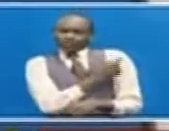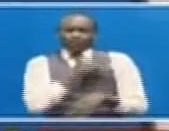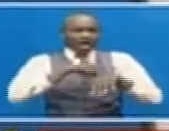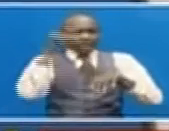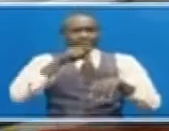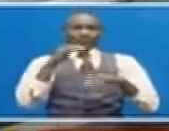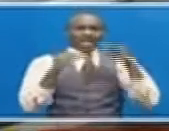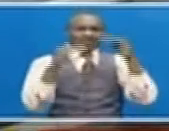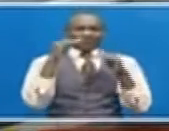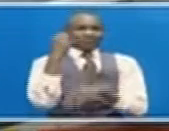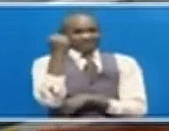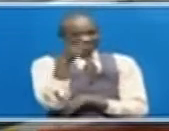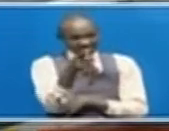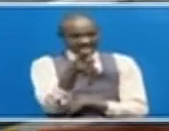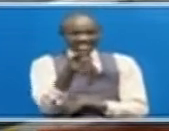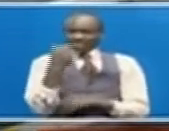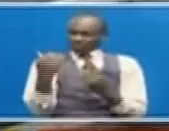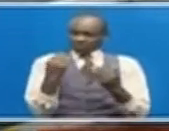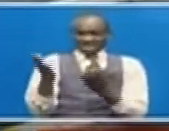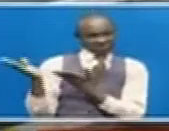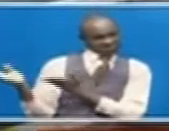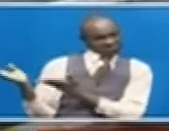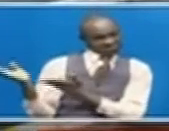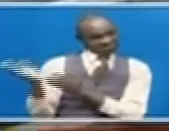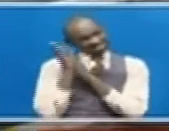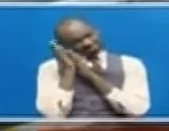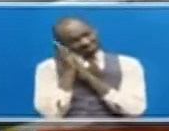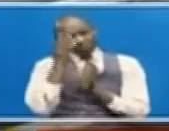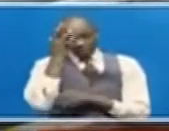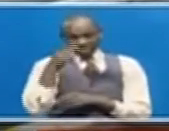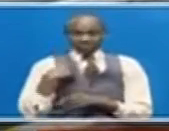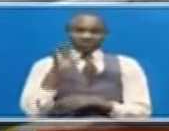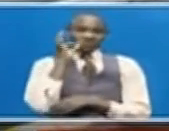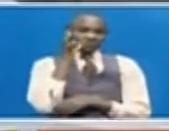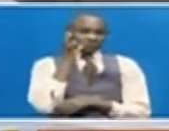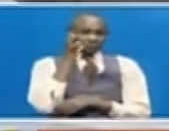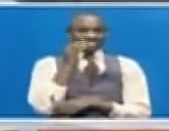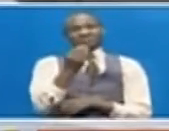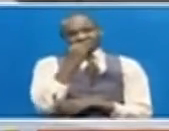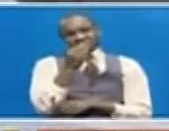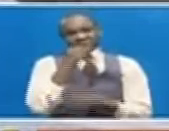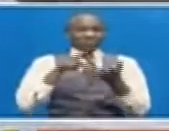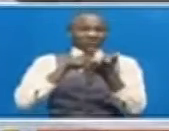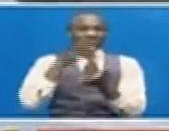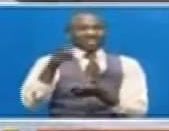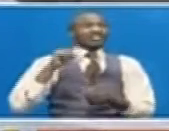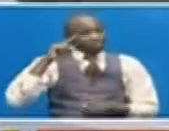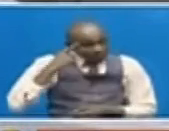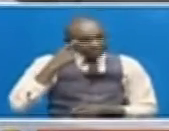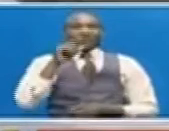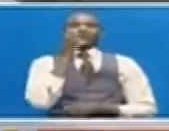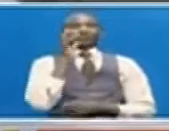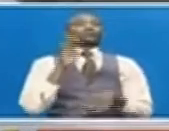embo level 5 ni watoto Hawa ambao wamelala chumbani baada ya Kula mbegu ya mme waaj trofa Wa kijani Ni